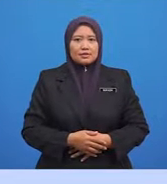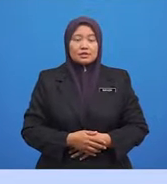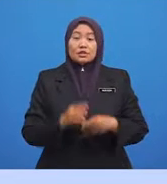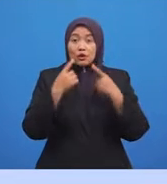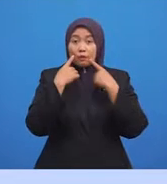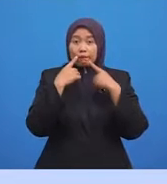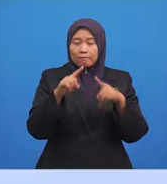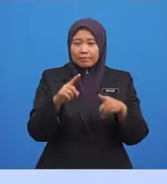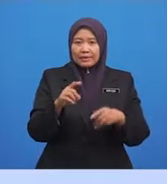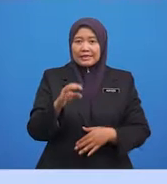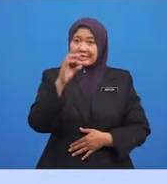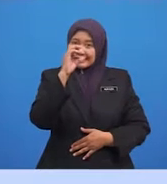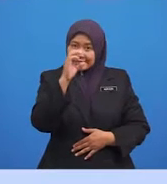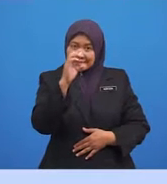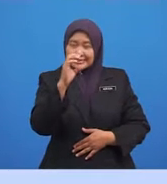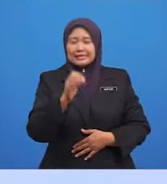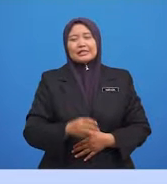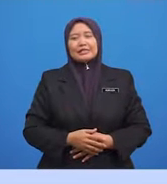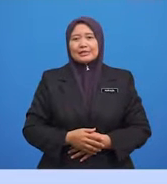Jawapannya, gerabak C.